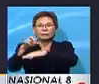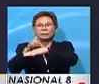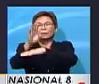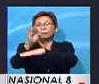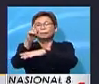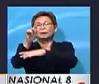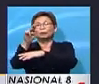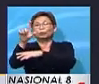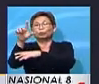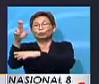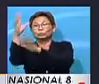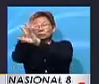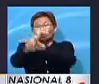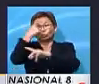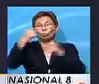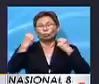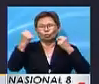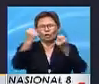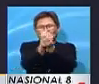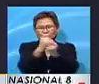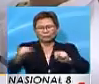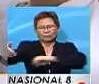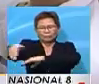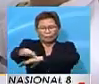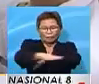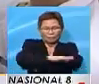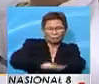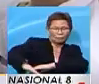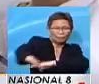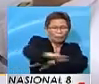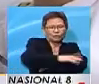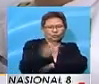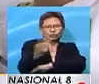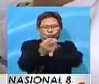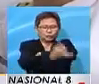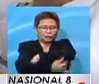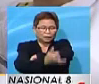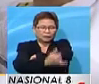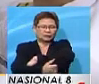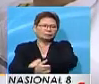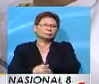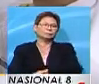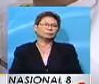Sarawak bagi mengukuhkan lagi keselamatan maritim di perairan kedua-dua